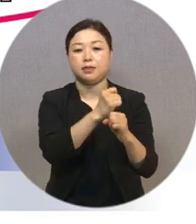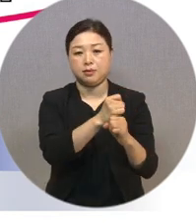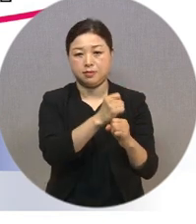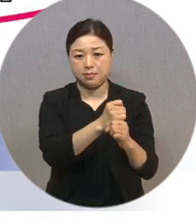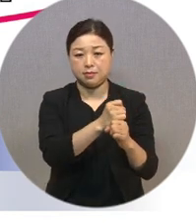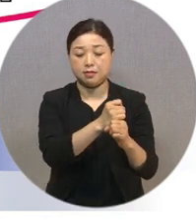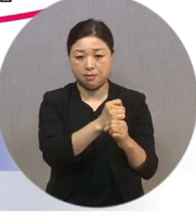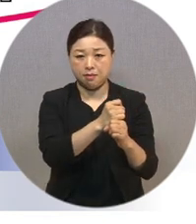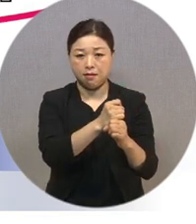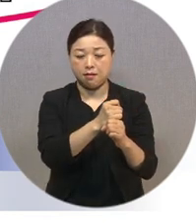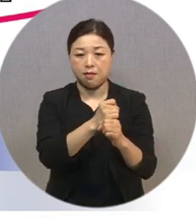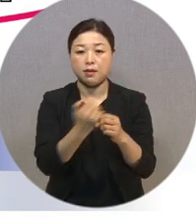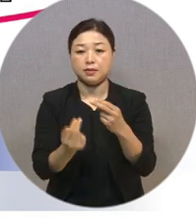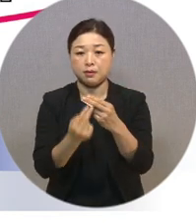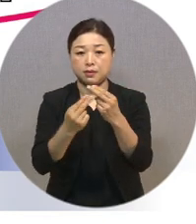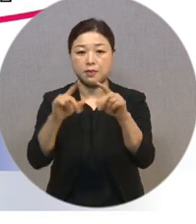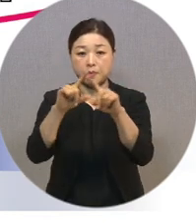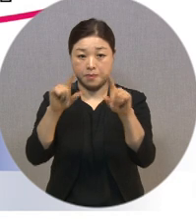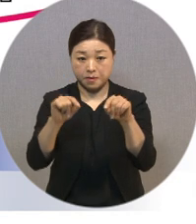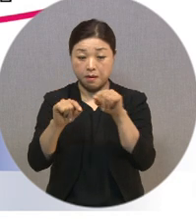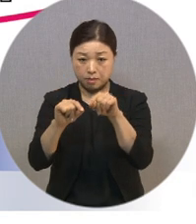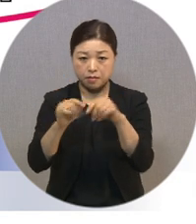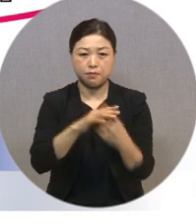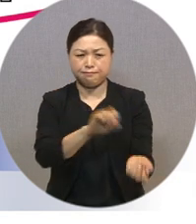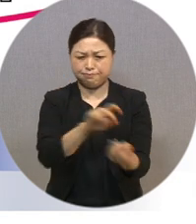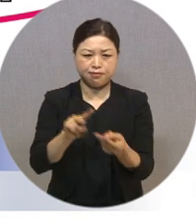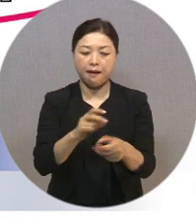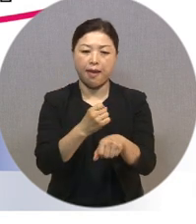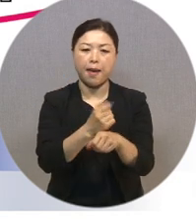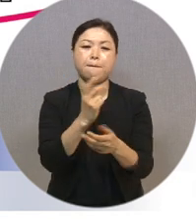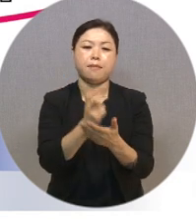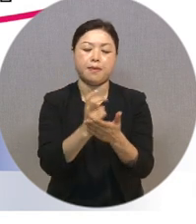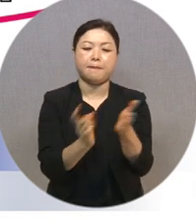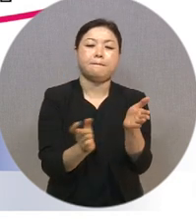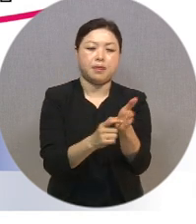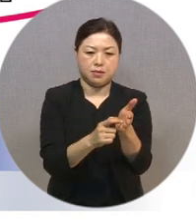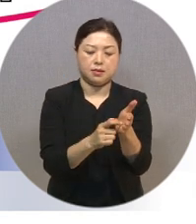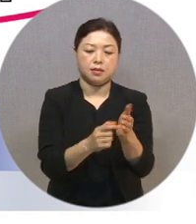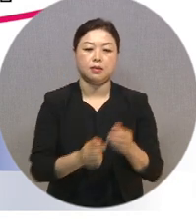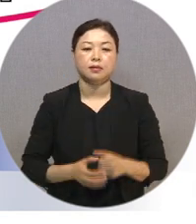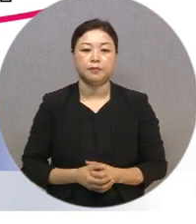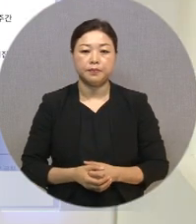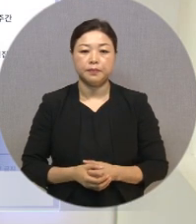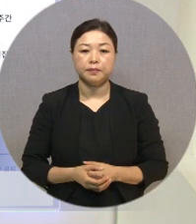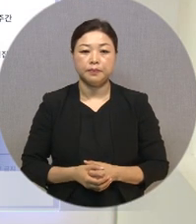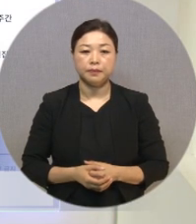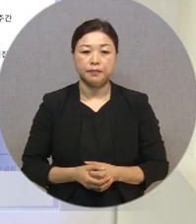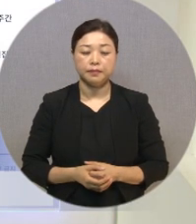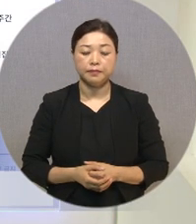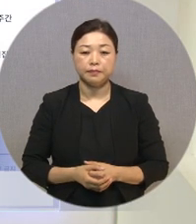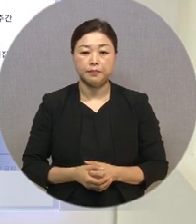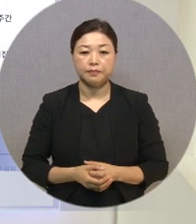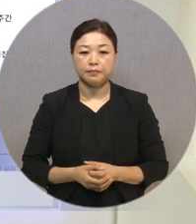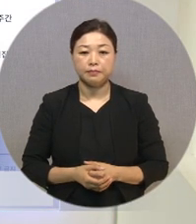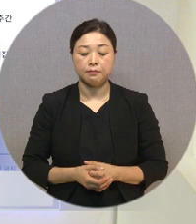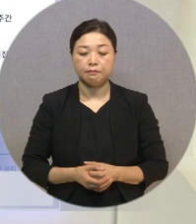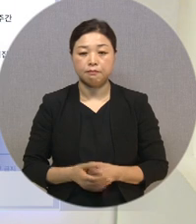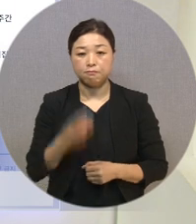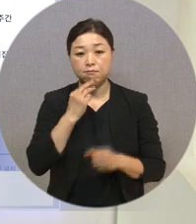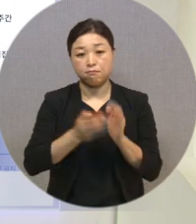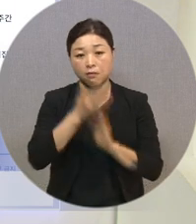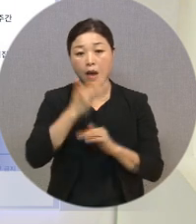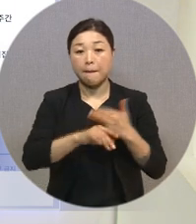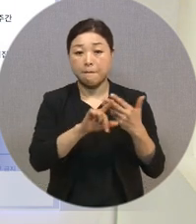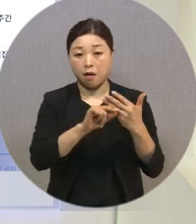전환한 저장 매체 제출을 모두 의무화하도록 했습니다 다음 뉴스입니다